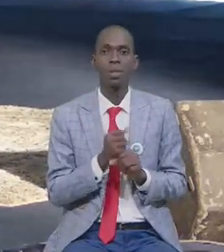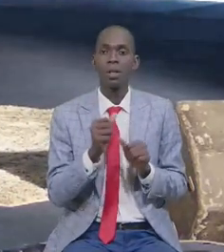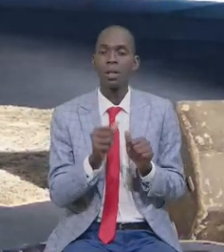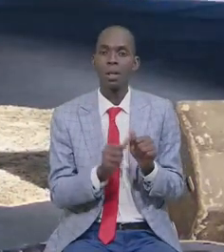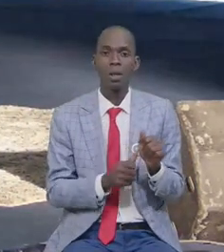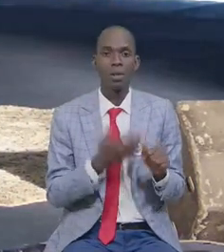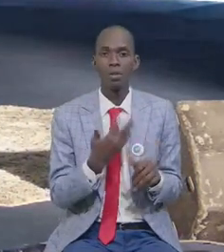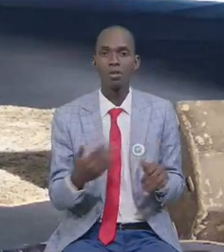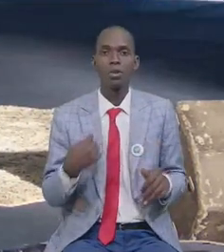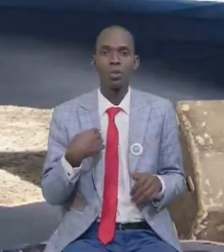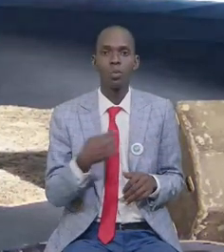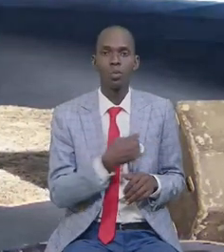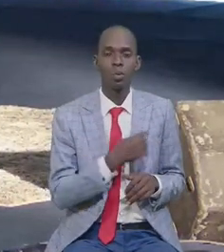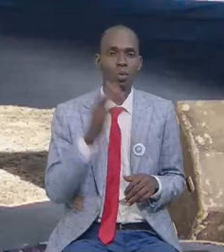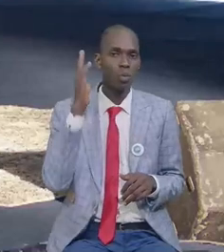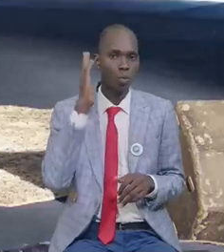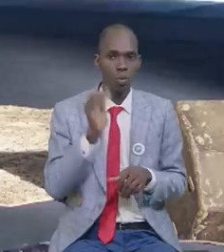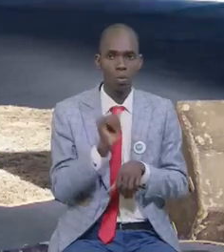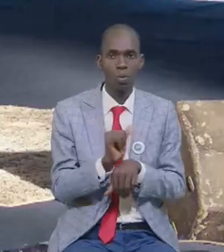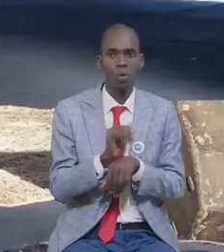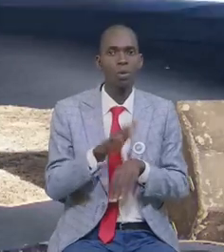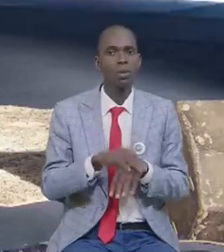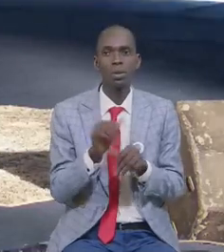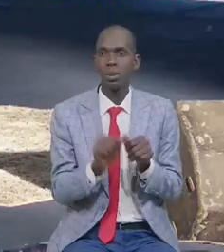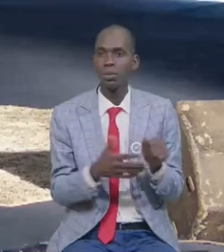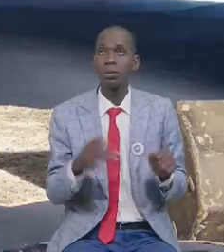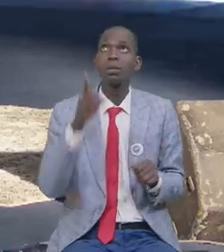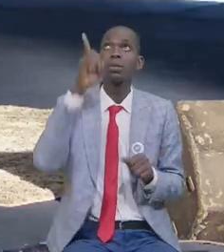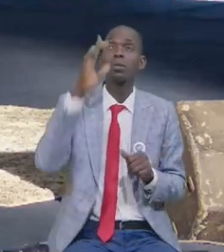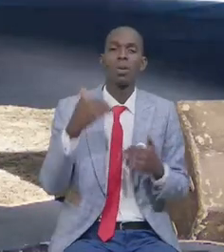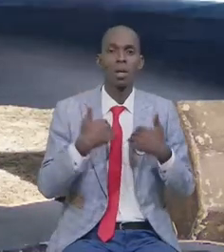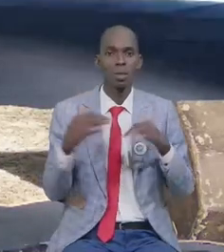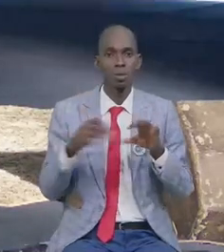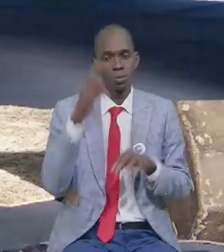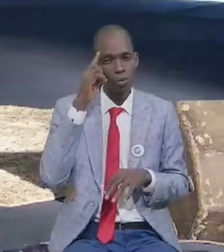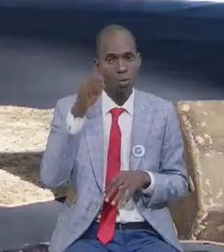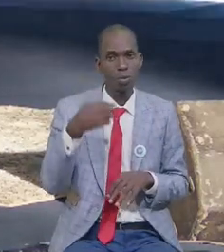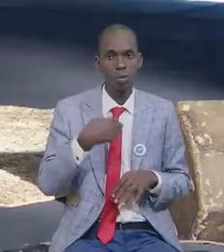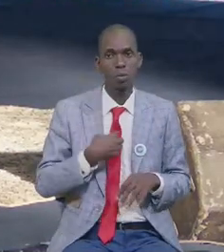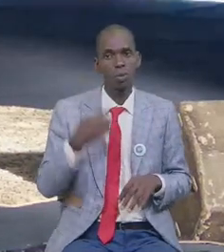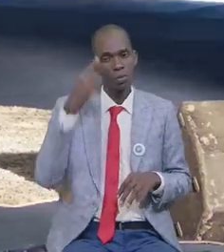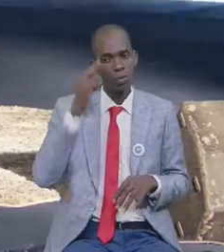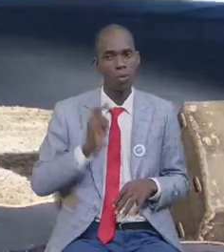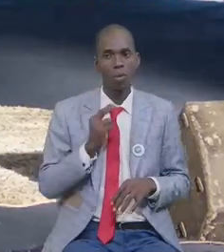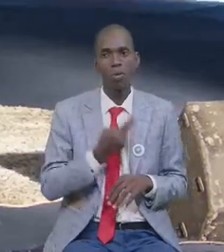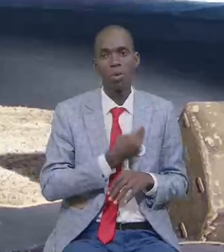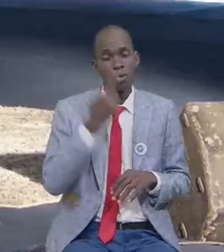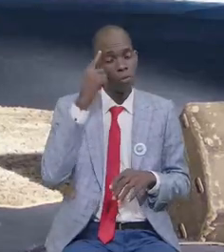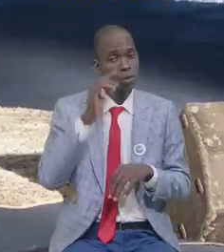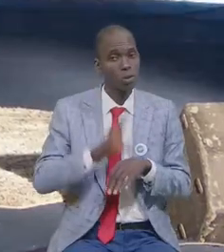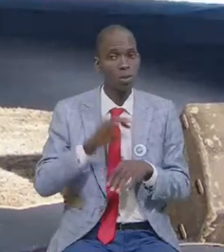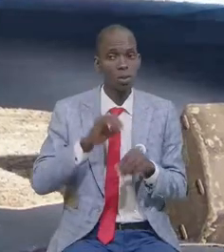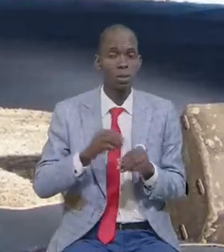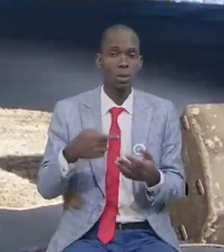et tout ce quoi nous allons pratiquer pour ce que Dieu a fait pour vous, pour moi, pour l'église au Ghana,